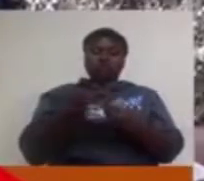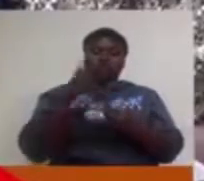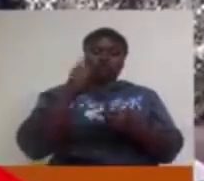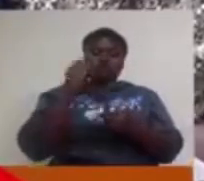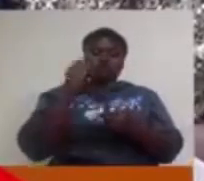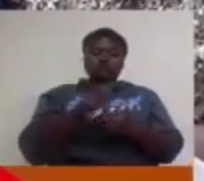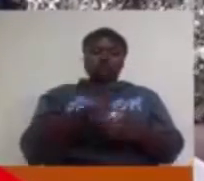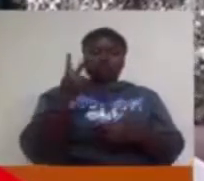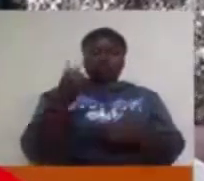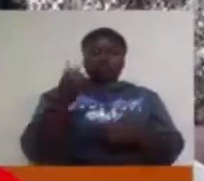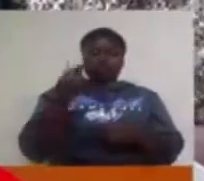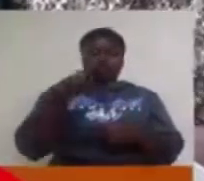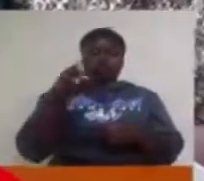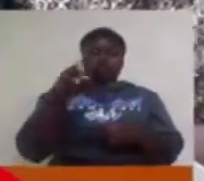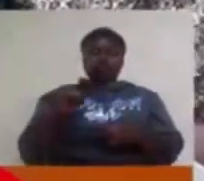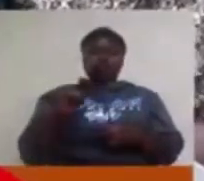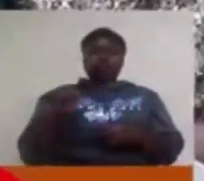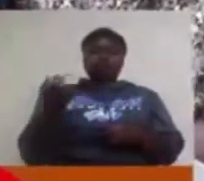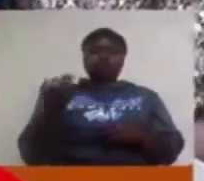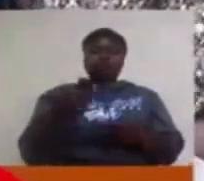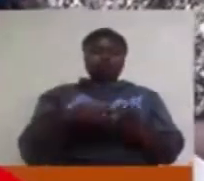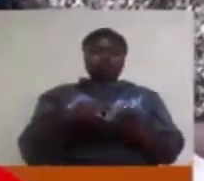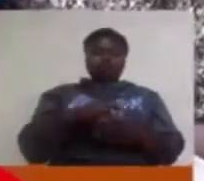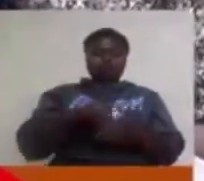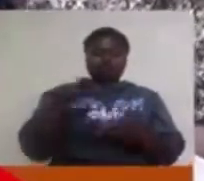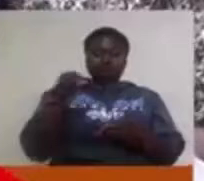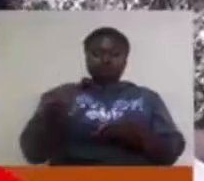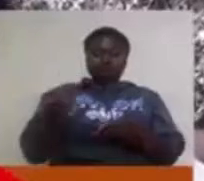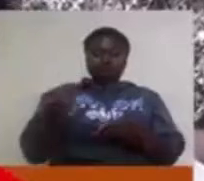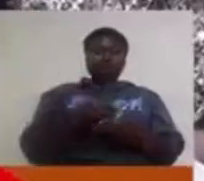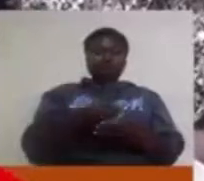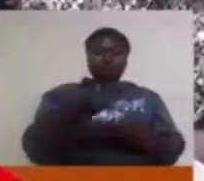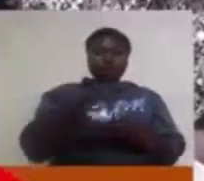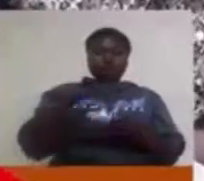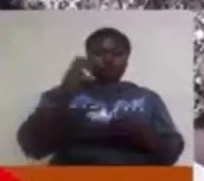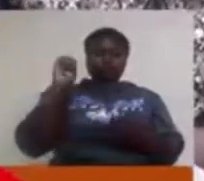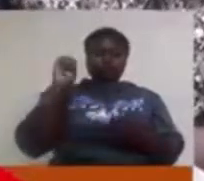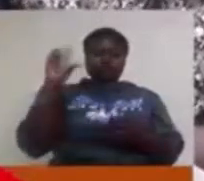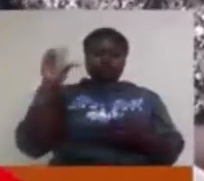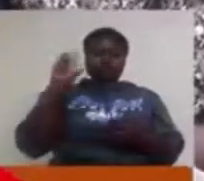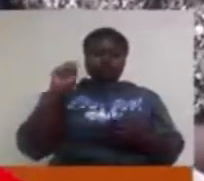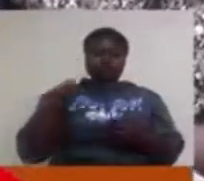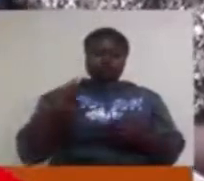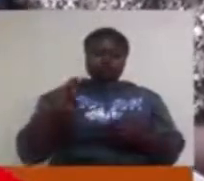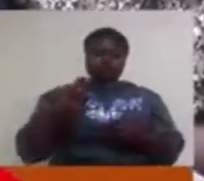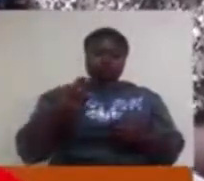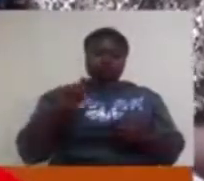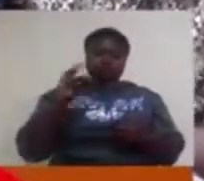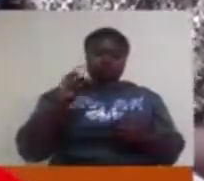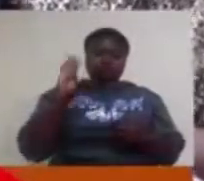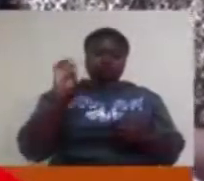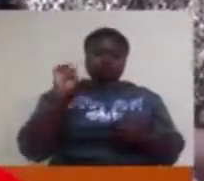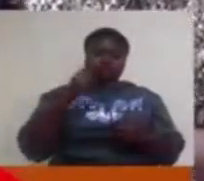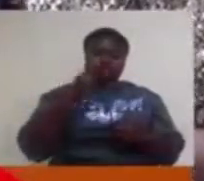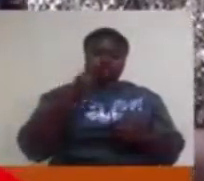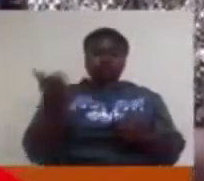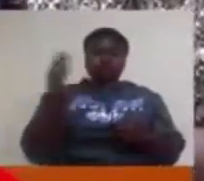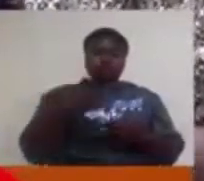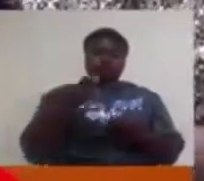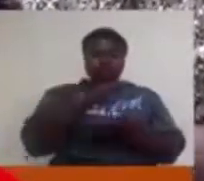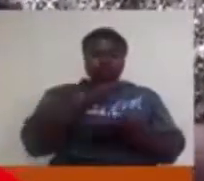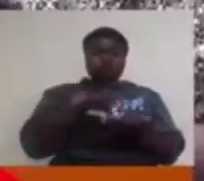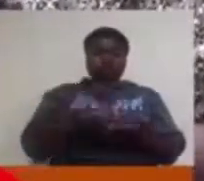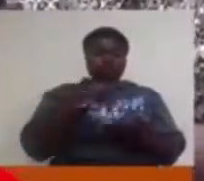mĩaraho tukiwa mbele ya hakimu mkuu Elizabeth Usui. Kesi hiyo imesikizwa na tukaomba apewe